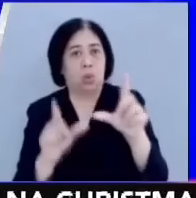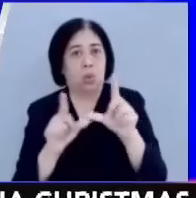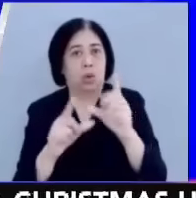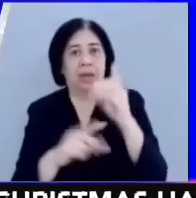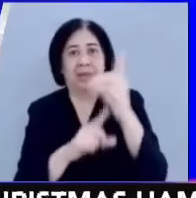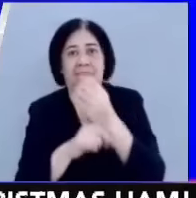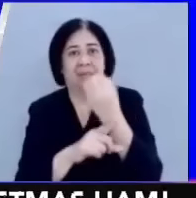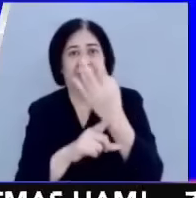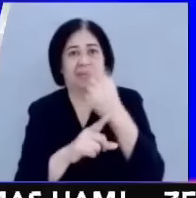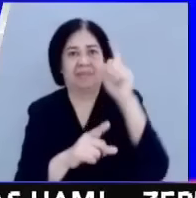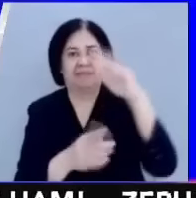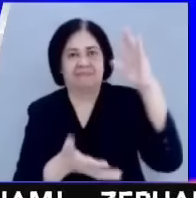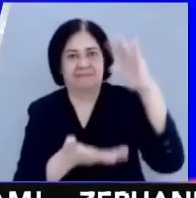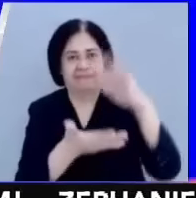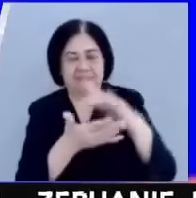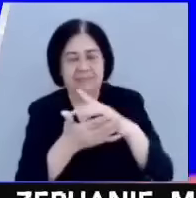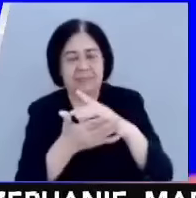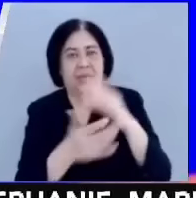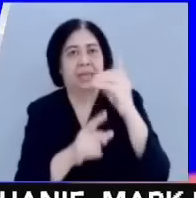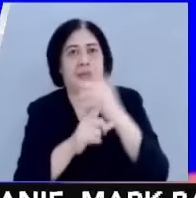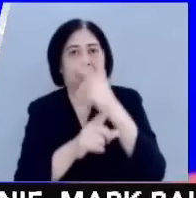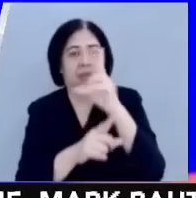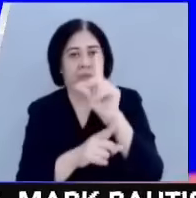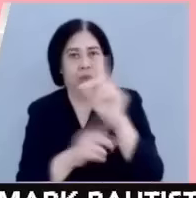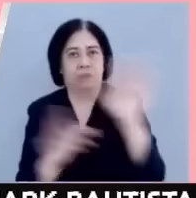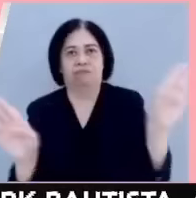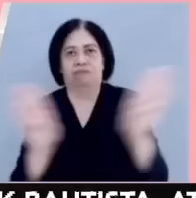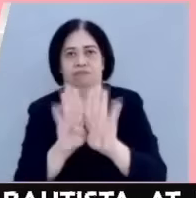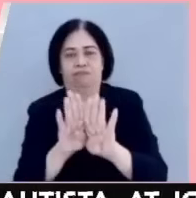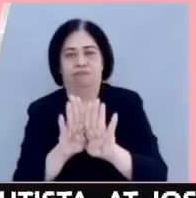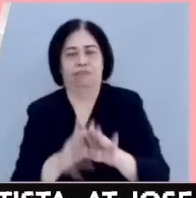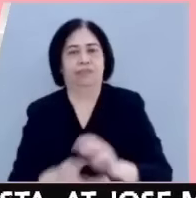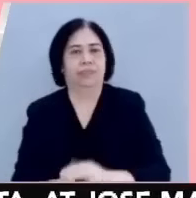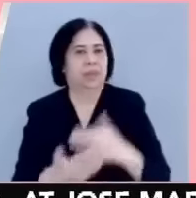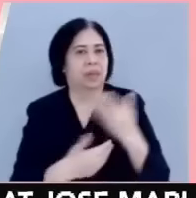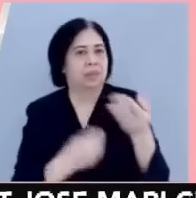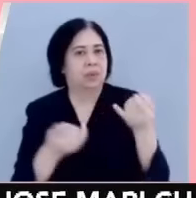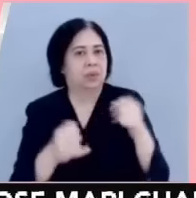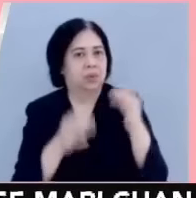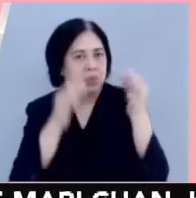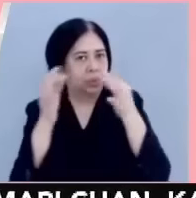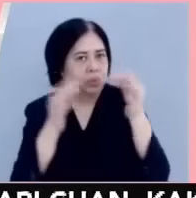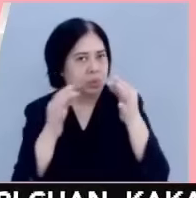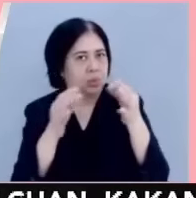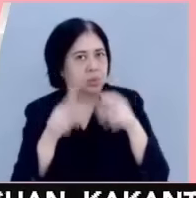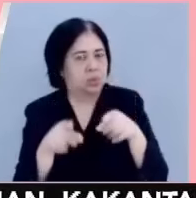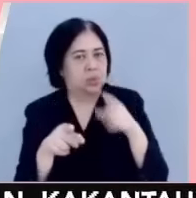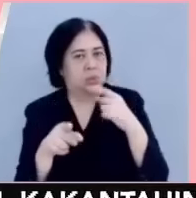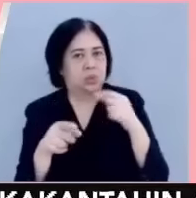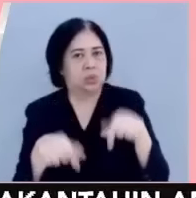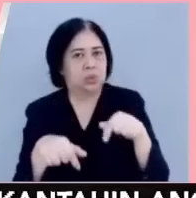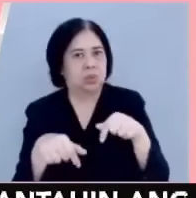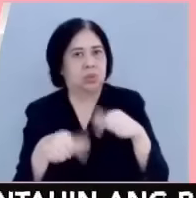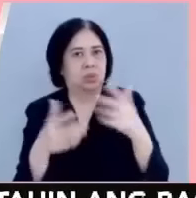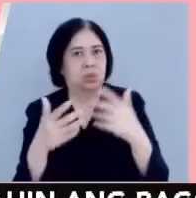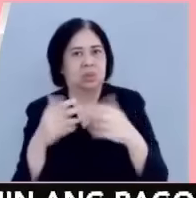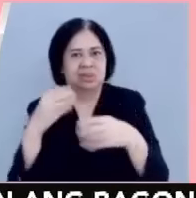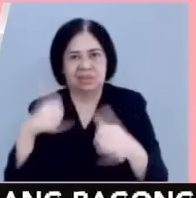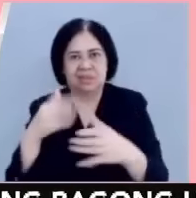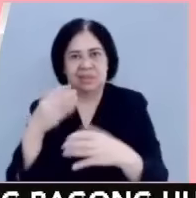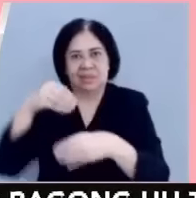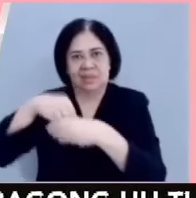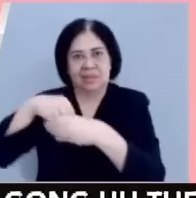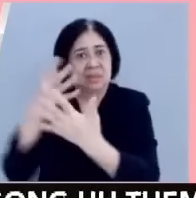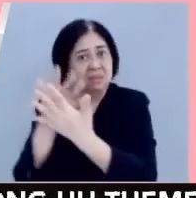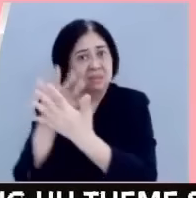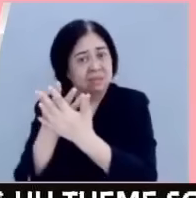ka December 31 dapat Sarado na okay issue ng droga sabi niyo po ang main source ng drug Trading ay nasa bilibit pa rin kilala ba